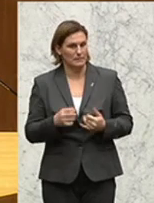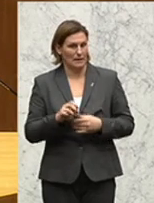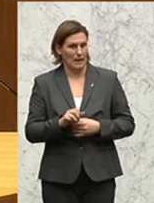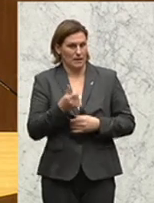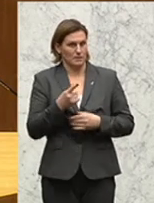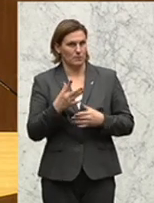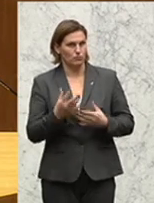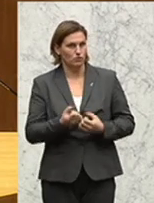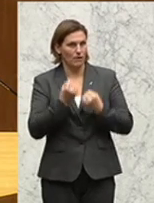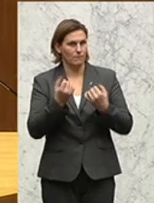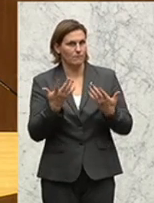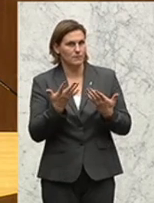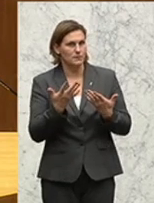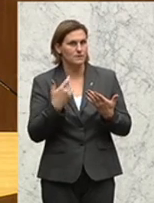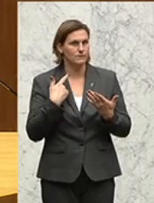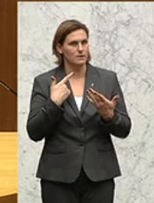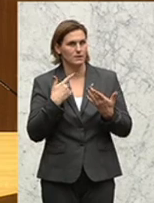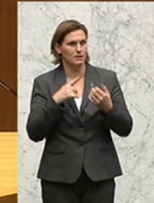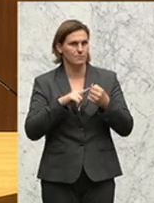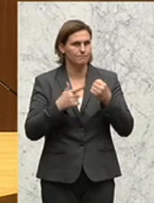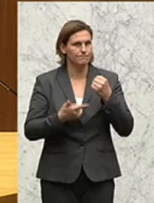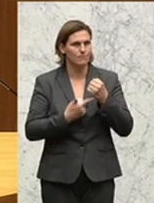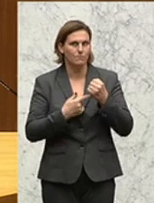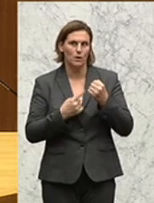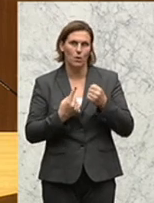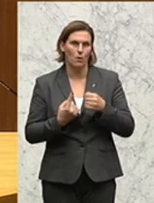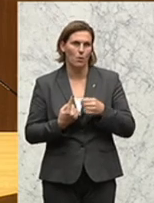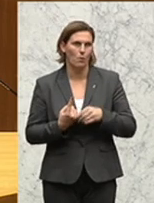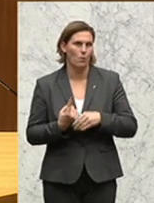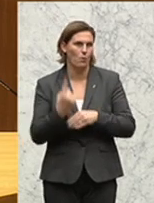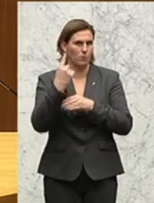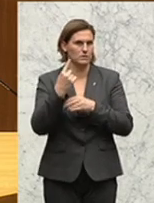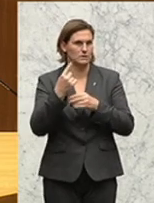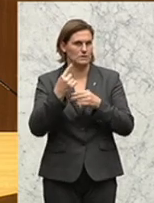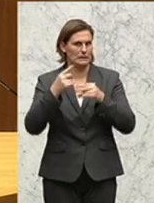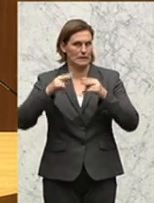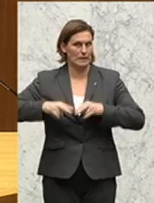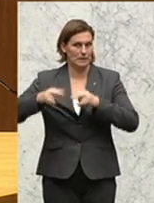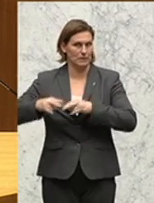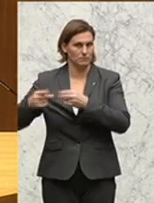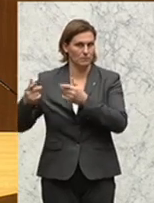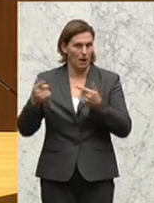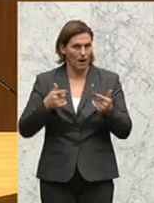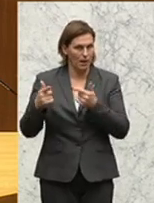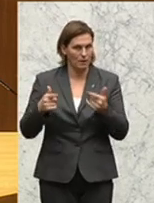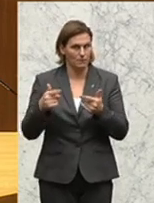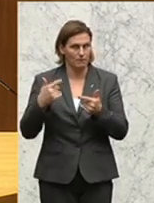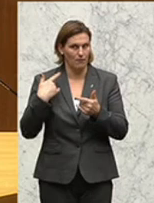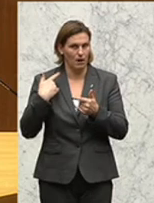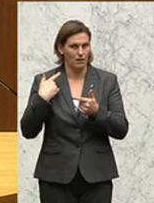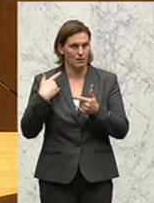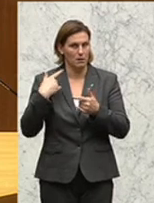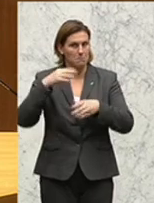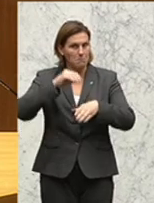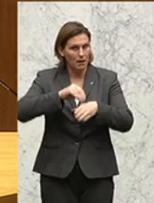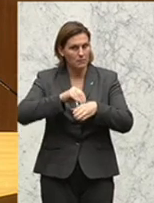die Präsidenten der Höchstgerichte geladen haben vom Verfassungs- und Verwaltungsgerichtshof. Und da wurden wir doch darauf aufmerksam gemacht, dass es mit